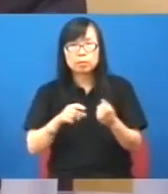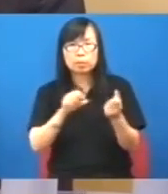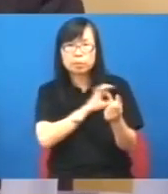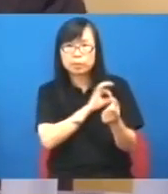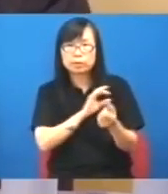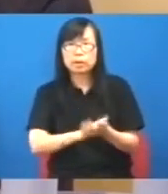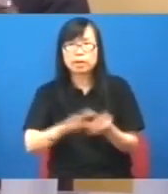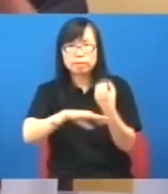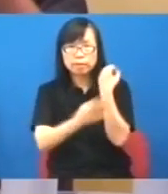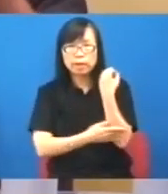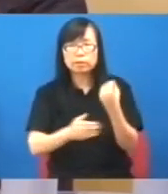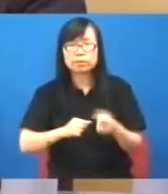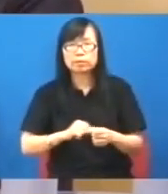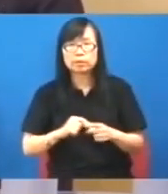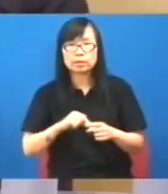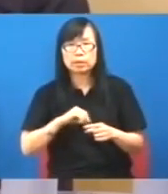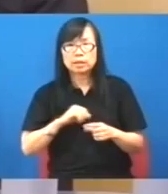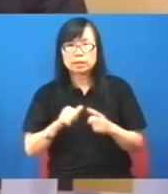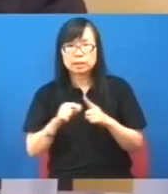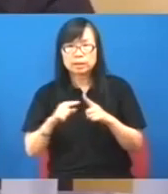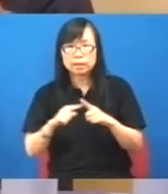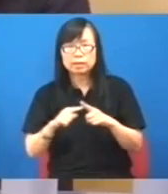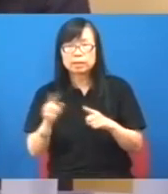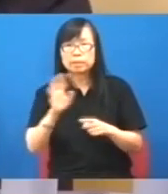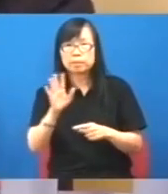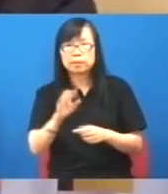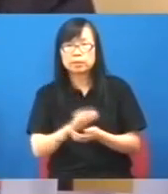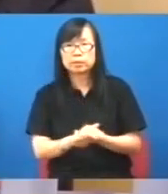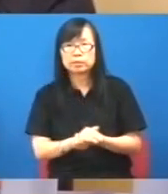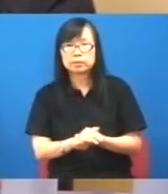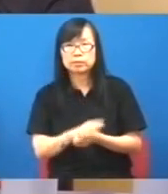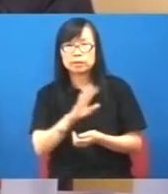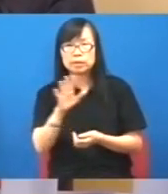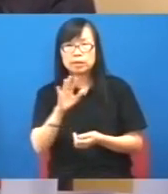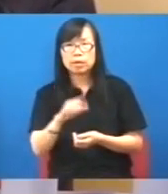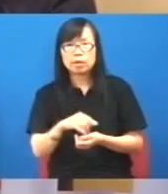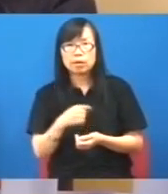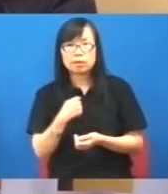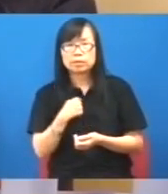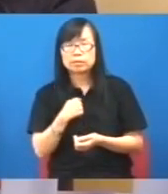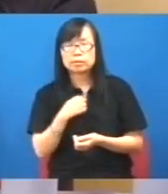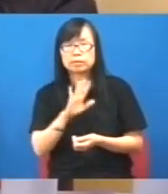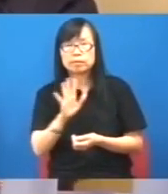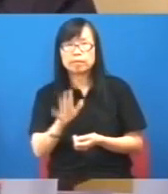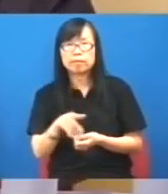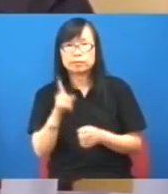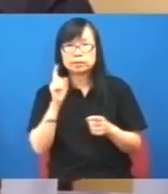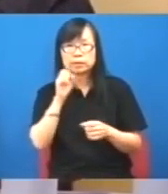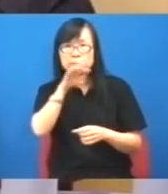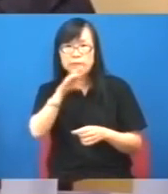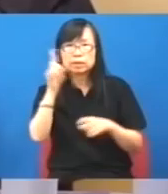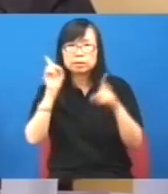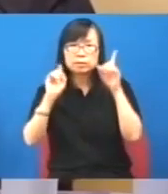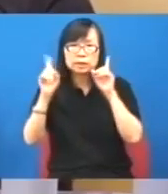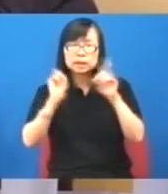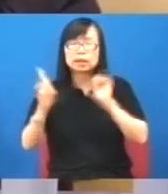法律界嘅人或者香港唔滿意嘅人去問你嘅時候，你唔可以話我而家唔要言論自由啊，係咪？啲多餘嘅講